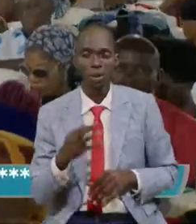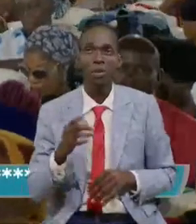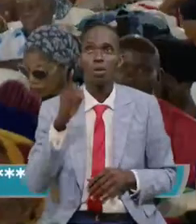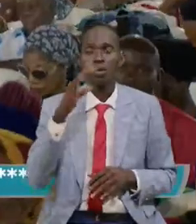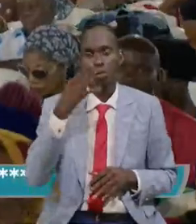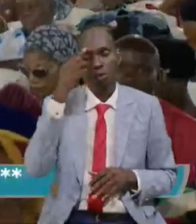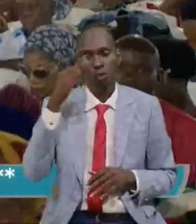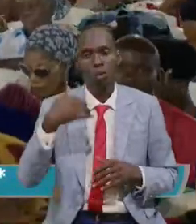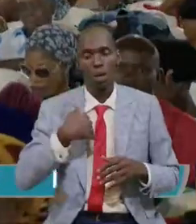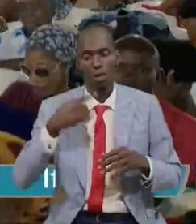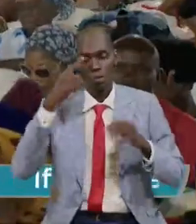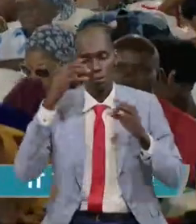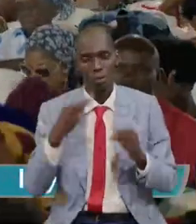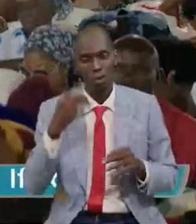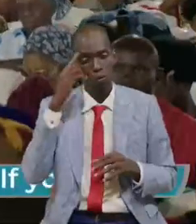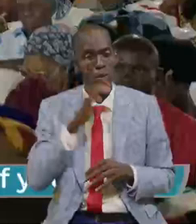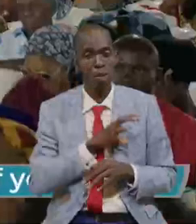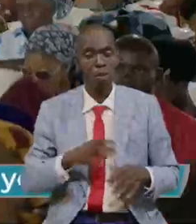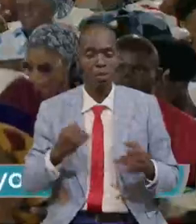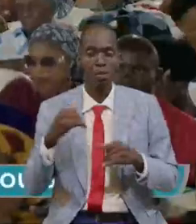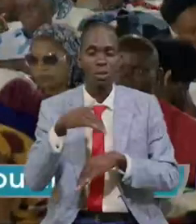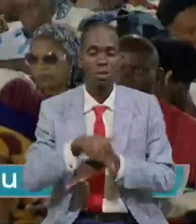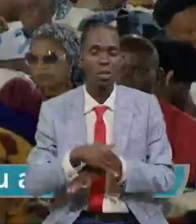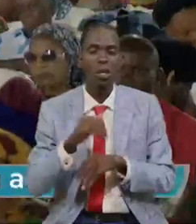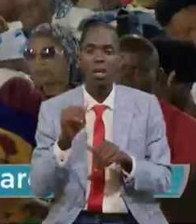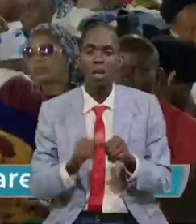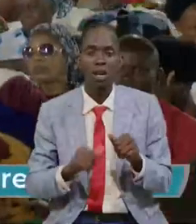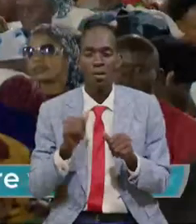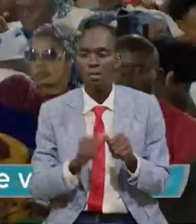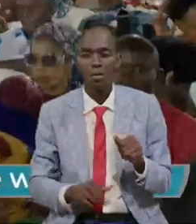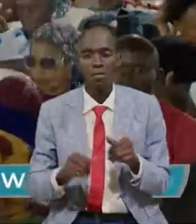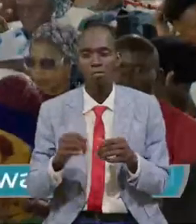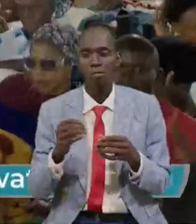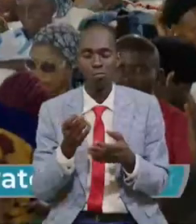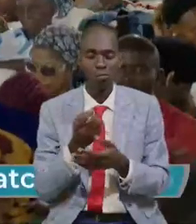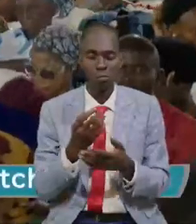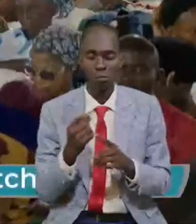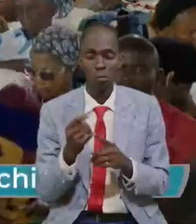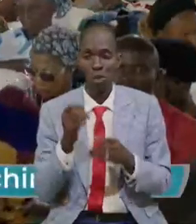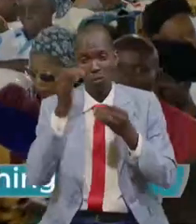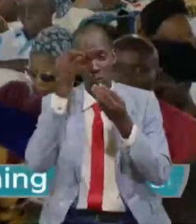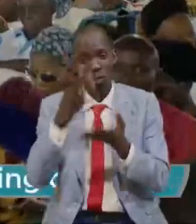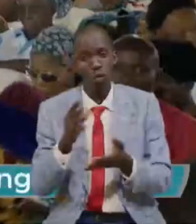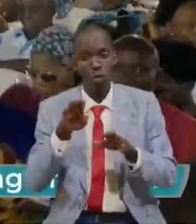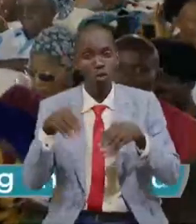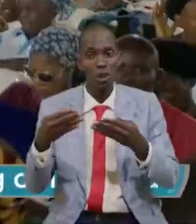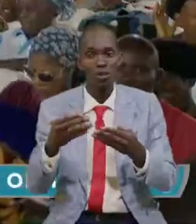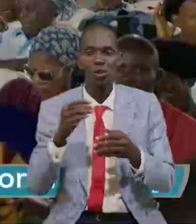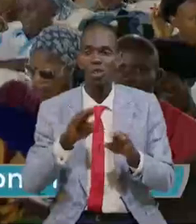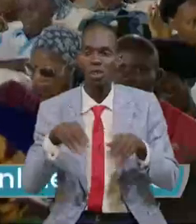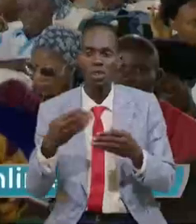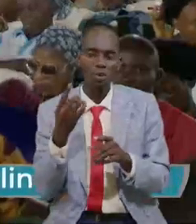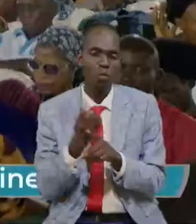Grâce à la décision que vous avez prise ce soir, toute information que vous donnez doit être exacte.